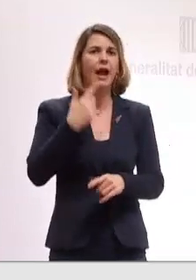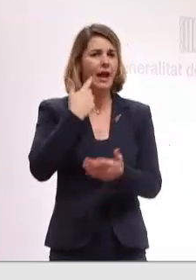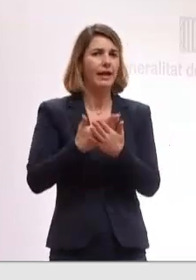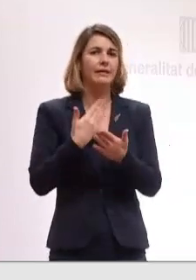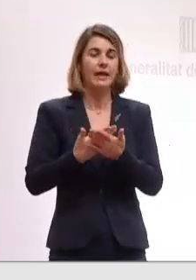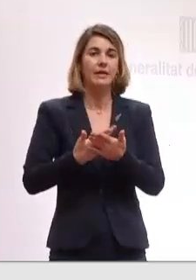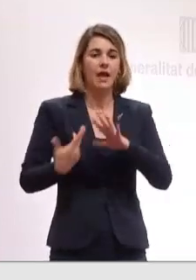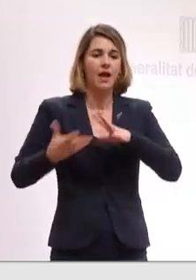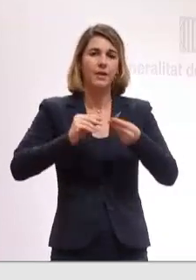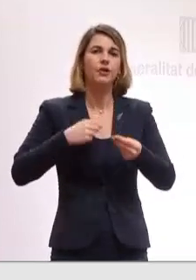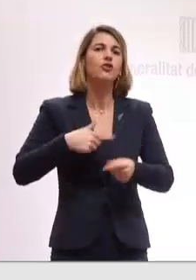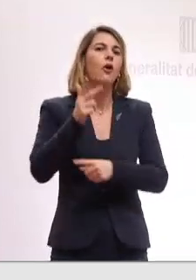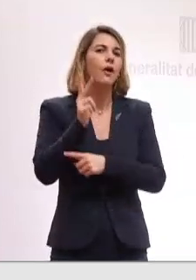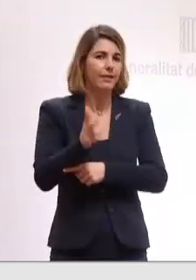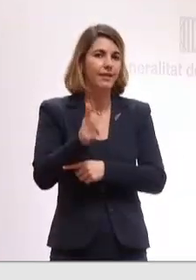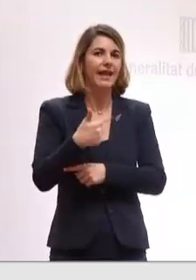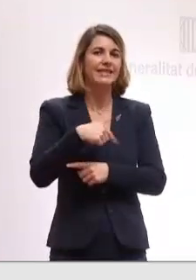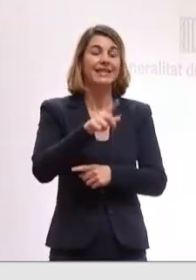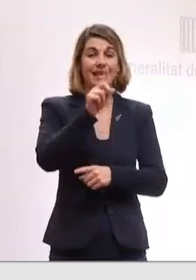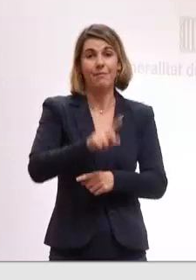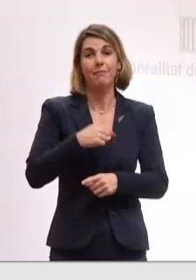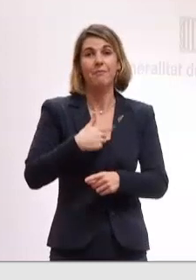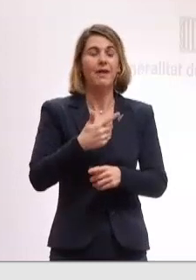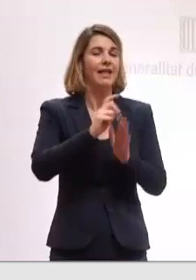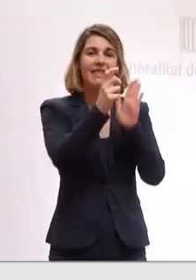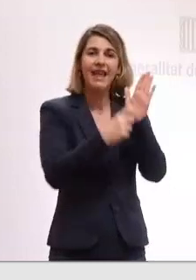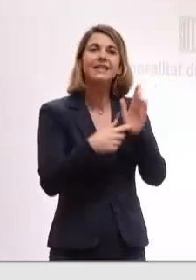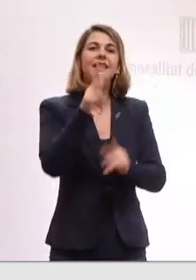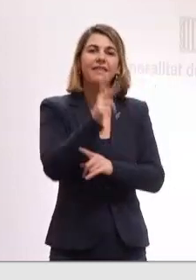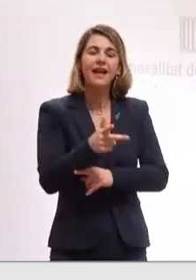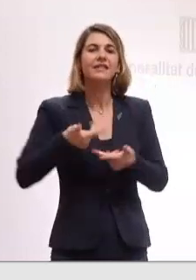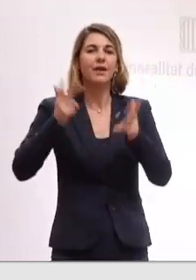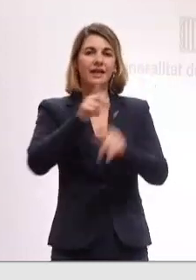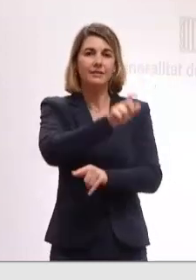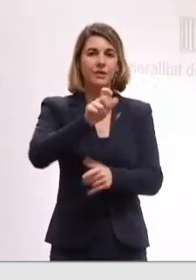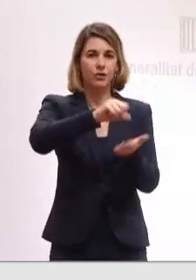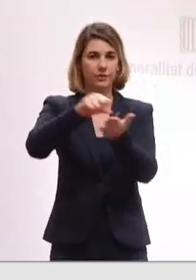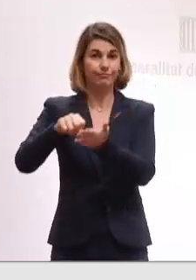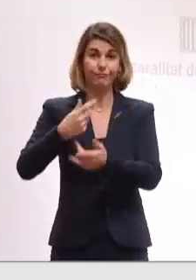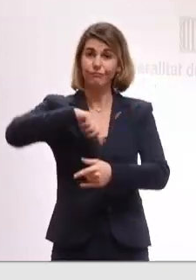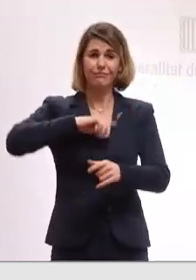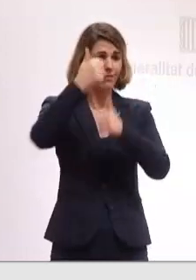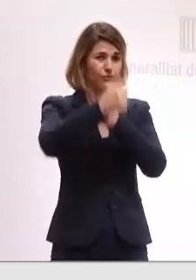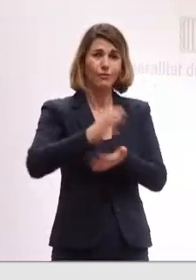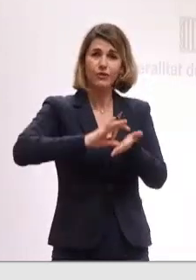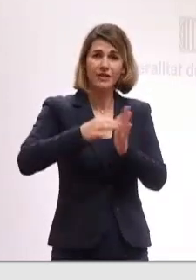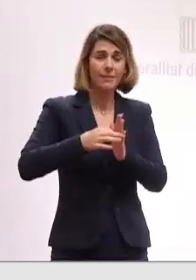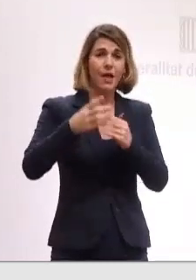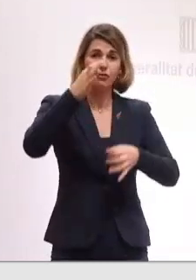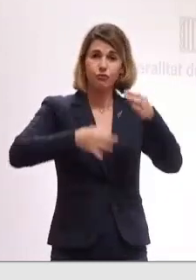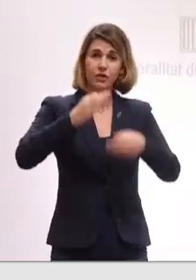i, per tant, els drets i llibertats de la ciutadania. I, per tant, hem de continuar apostant per un sistema de justícia